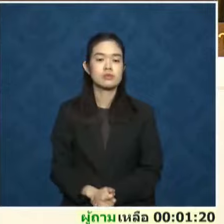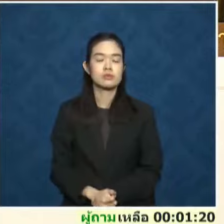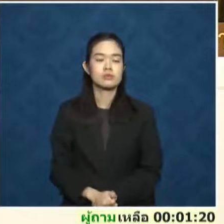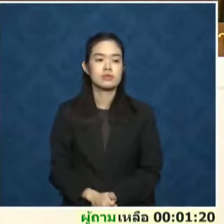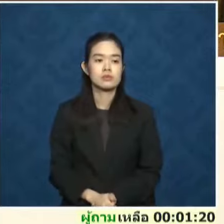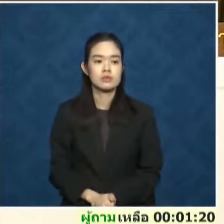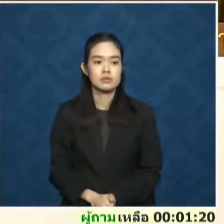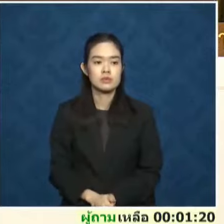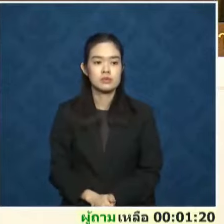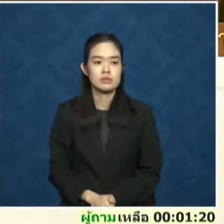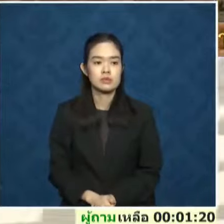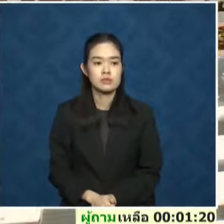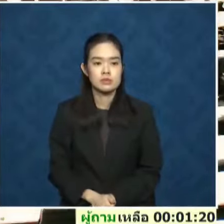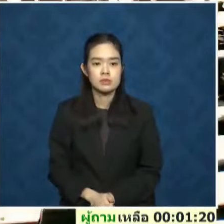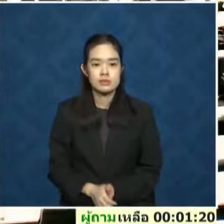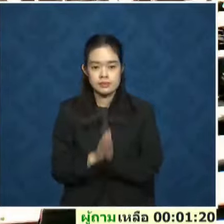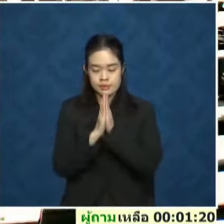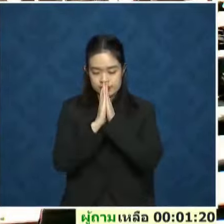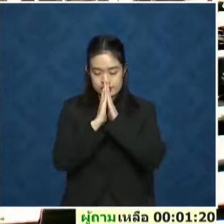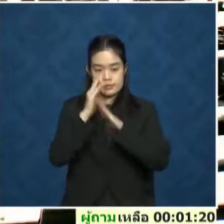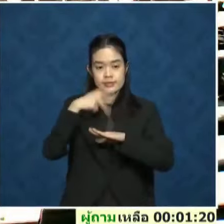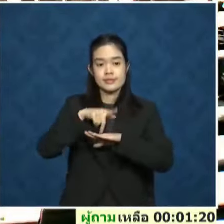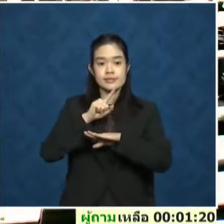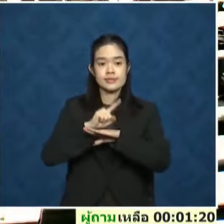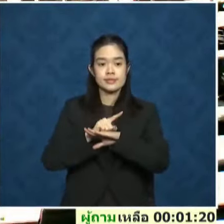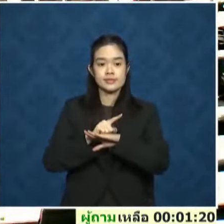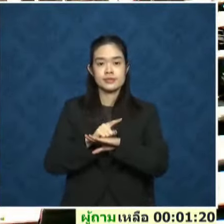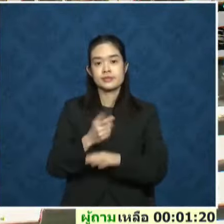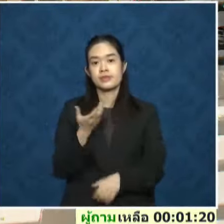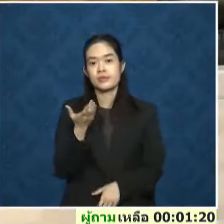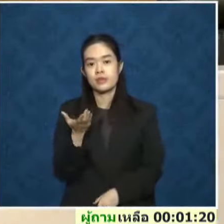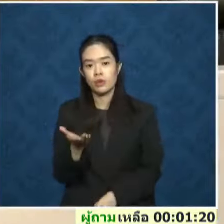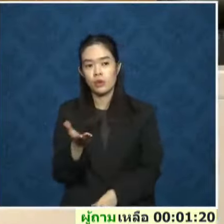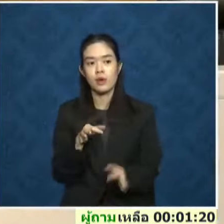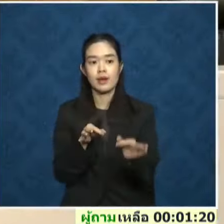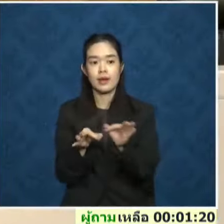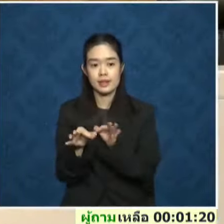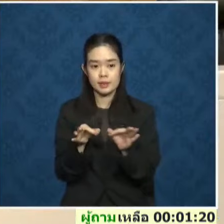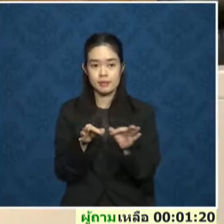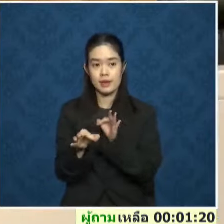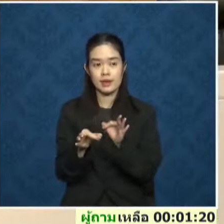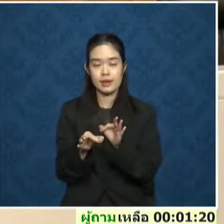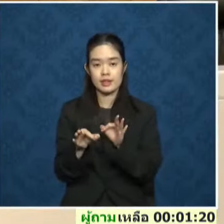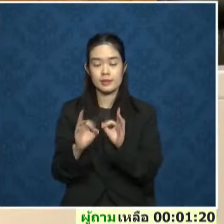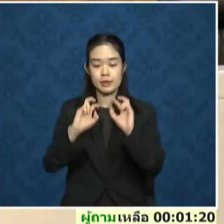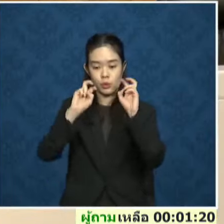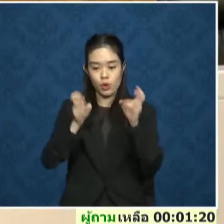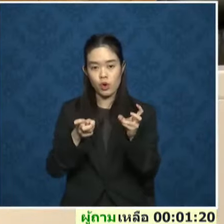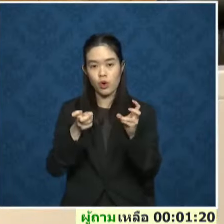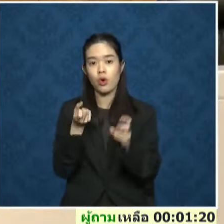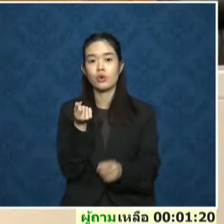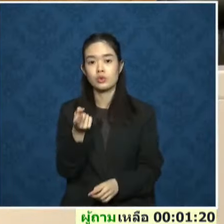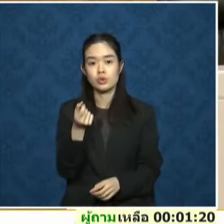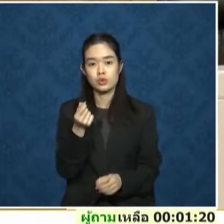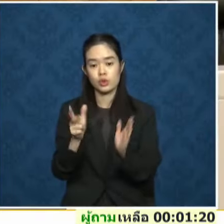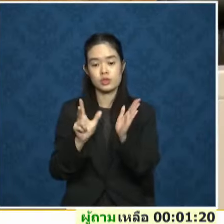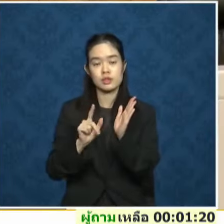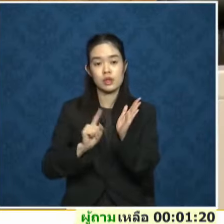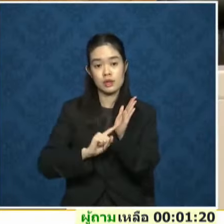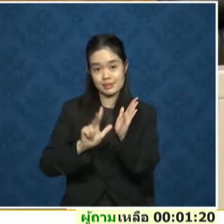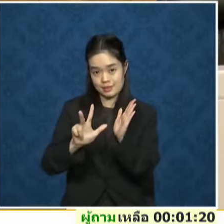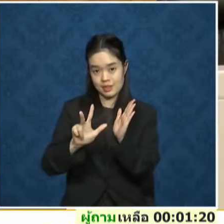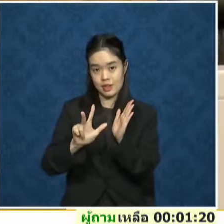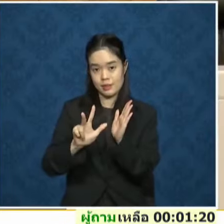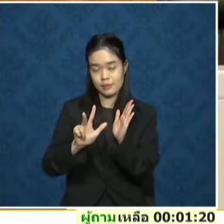กราบเรียนท่านประธานสภาที่เคารพครับขออนุญาตที่จะตอบกระทู้สดด้วยวาจาในข้อที่3นะครับที่ท่